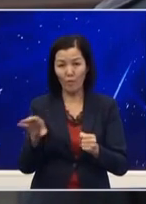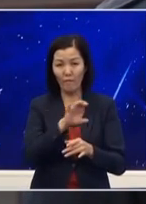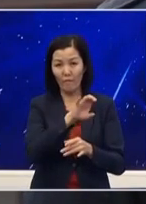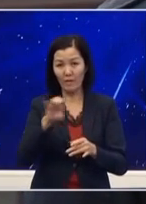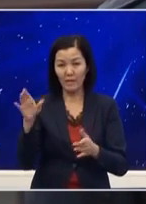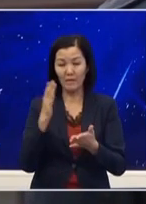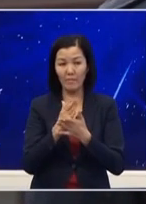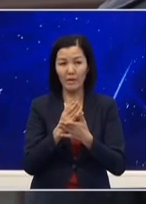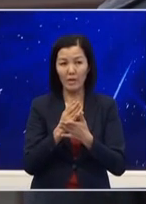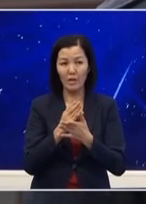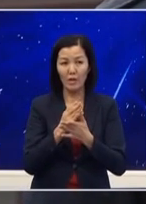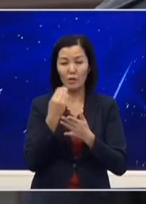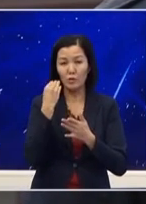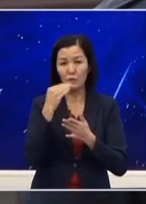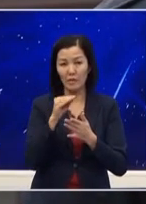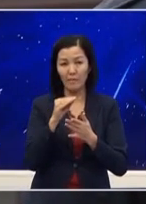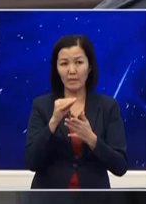Сол газопроводтың сапасы